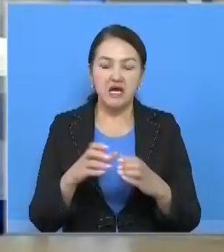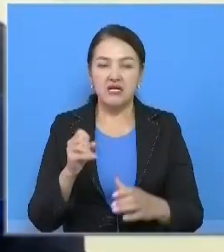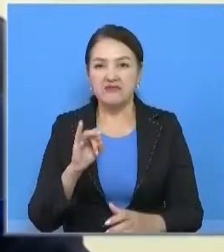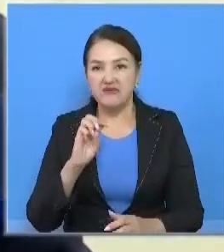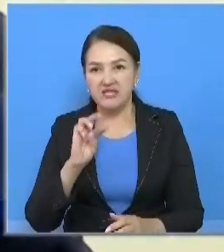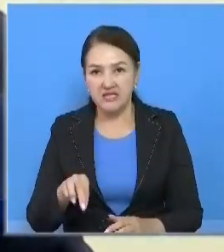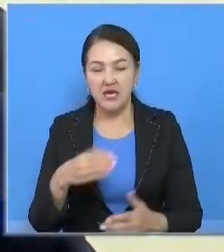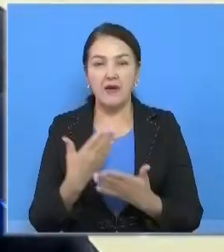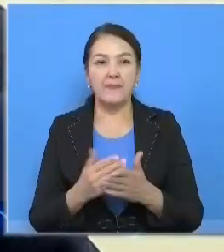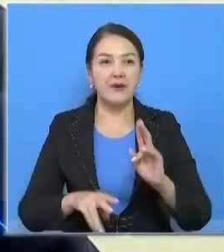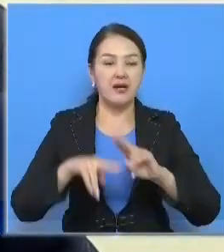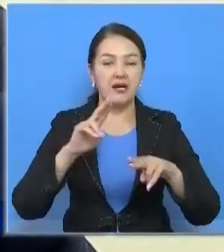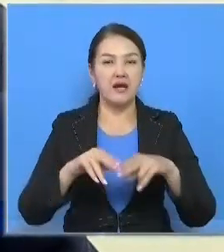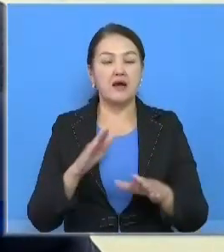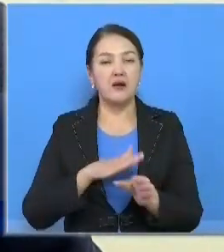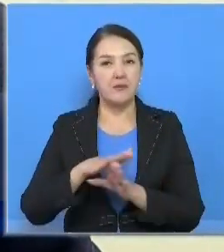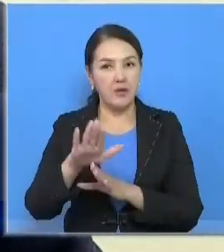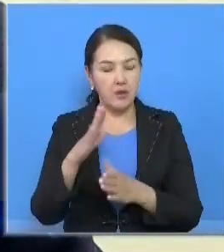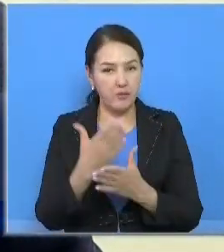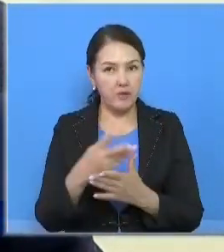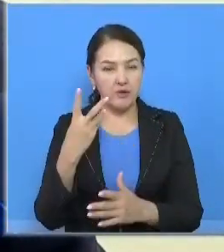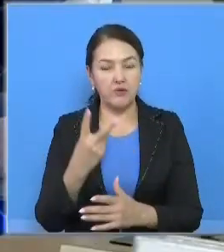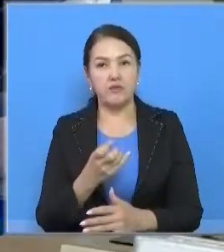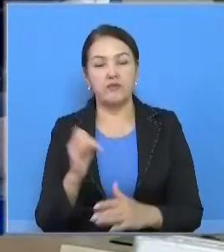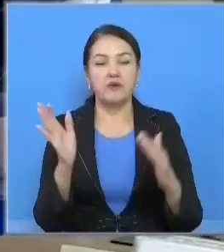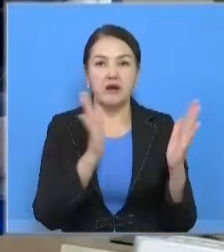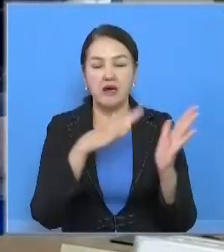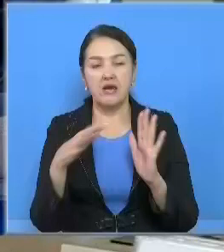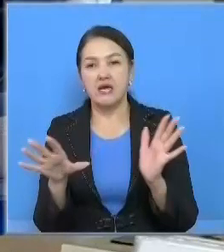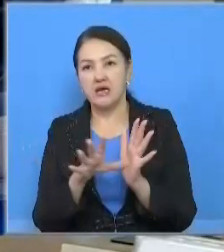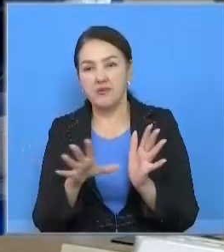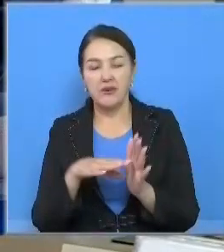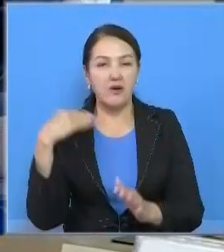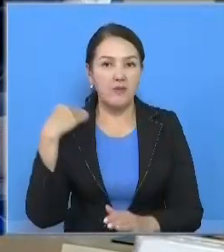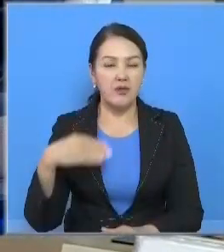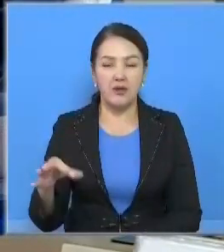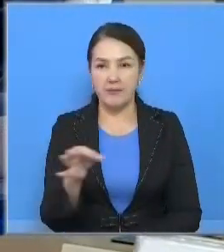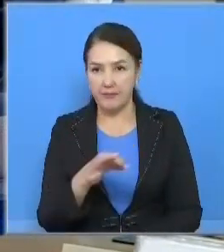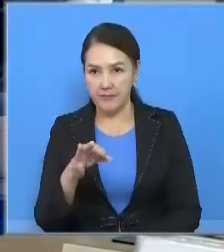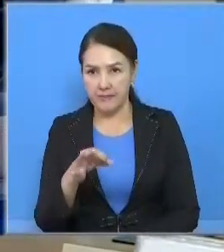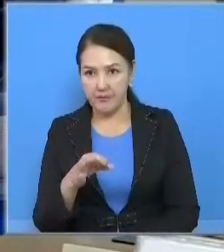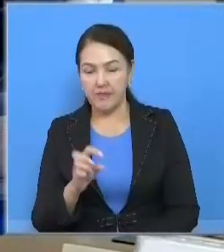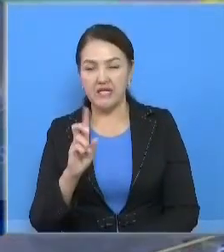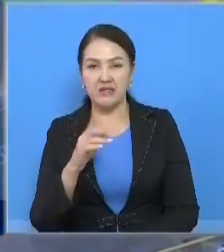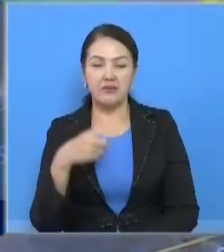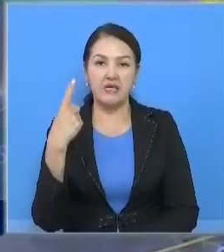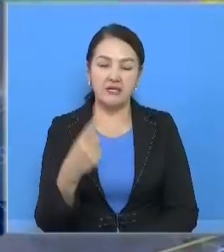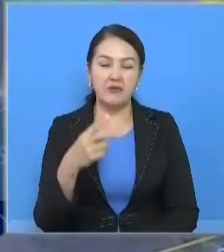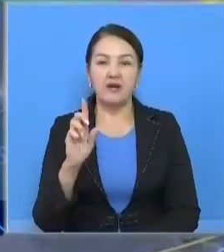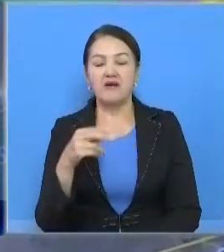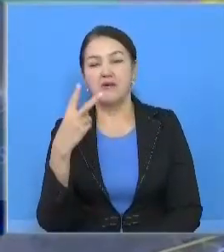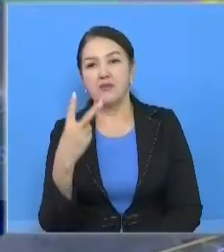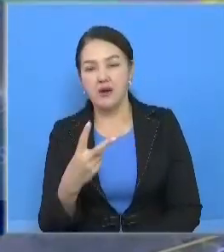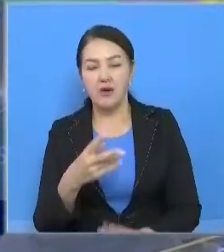Armwind, которая построила и осуществляет эксплуатацию двух ветровых электростанций в Актюбинской области. Бадамша-1 и